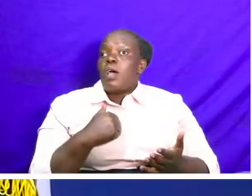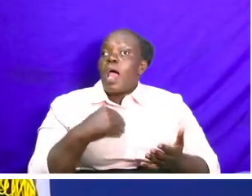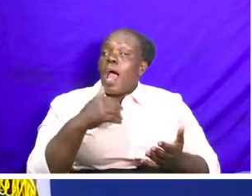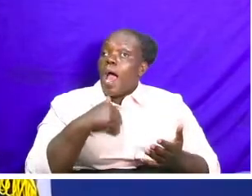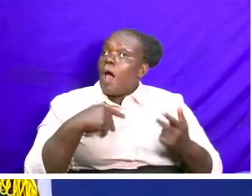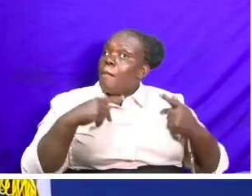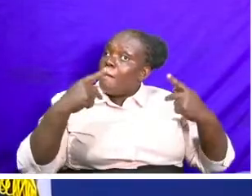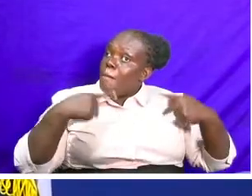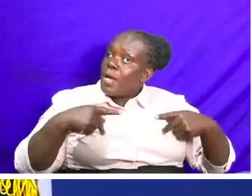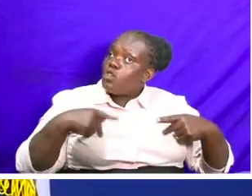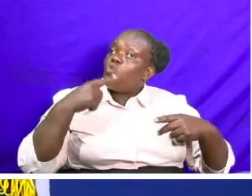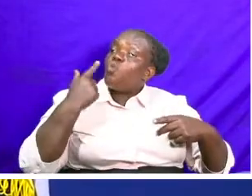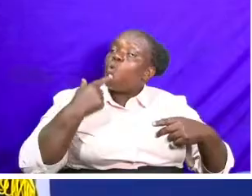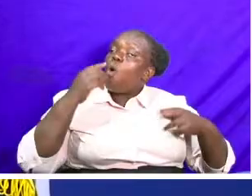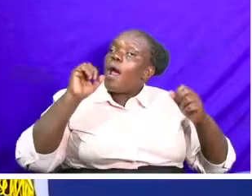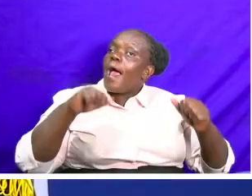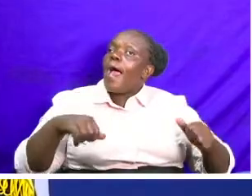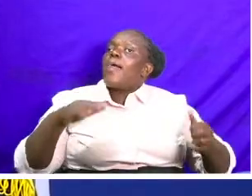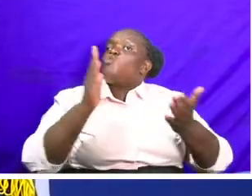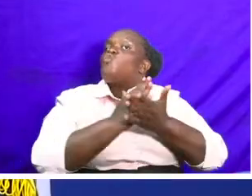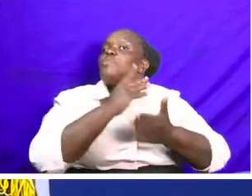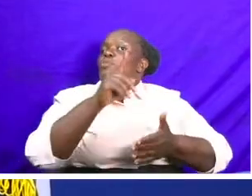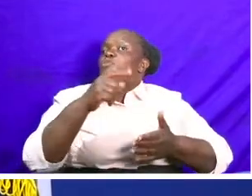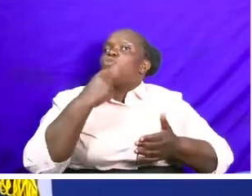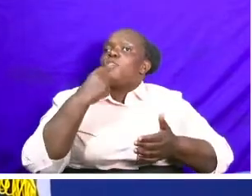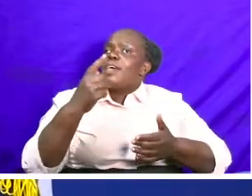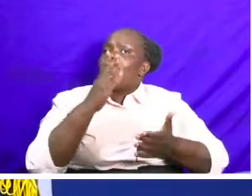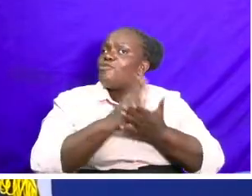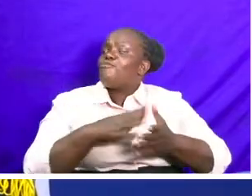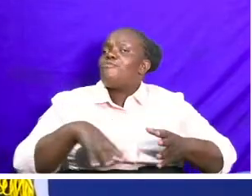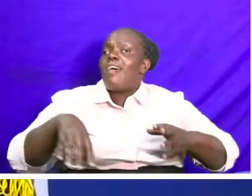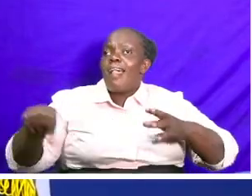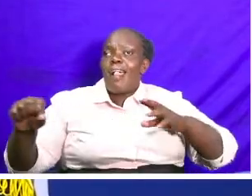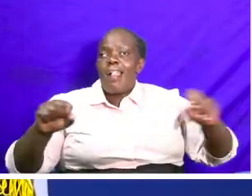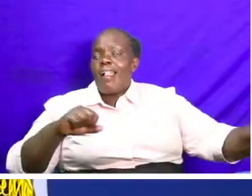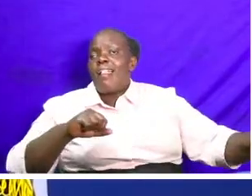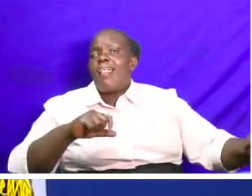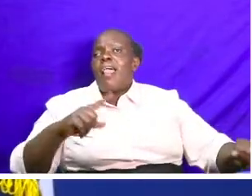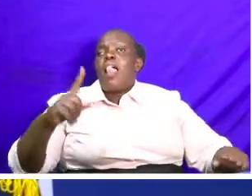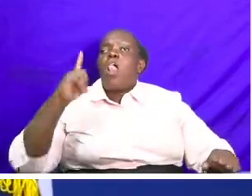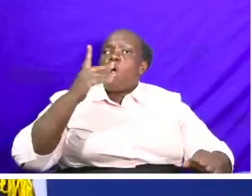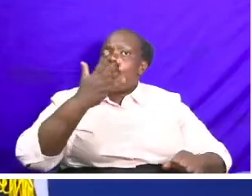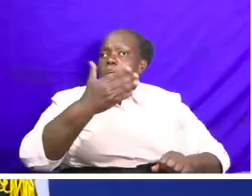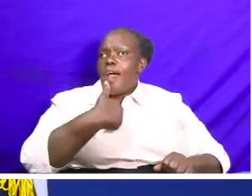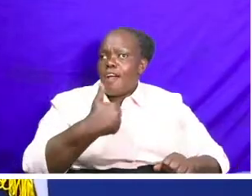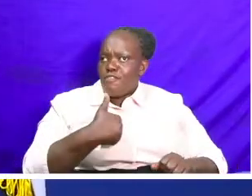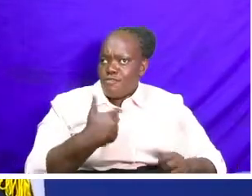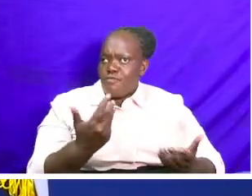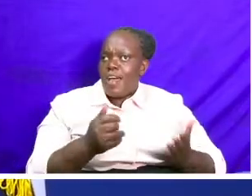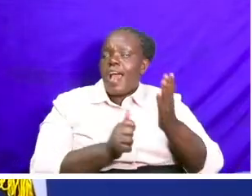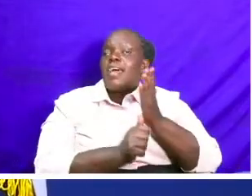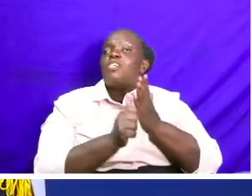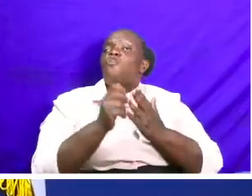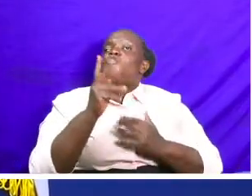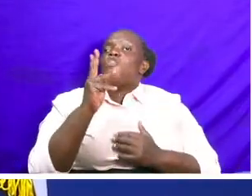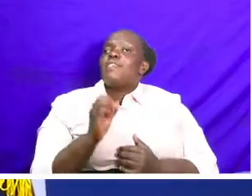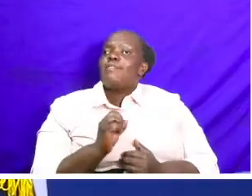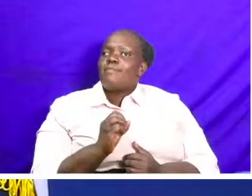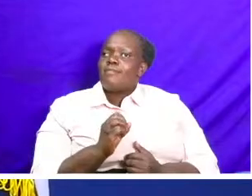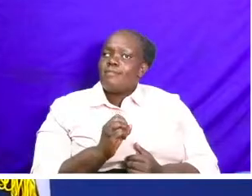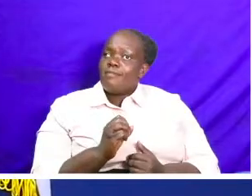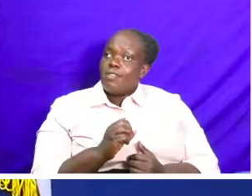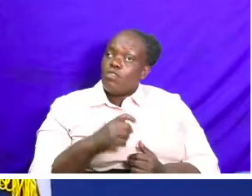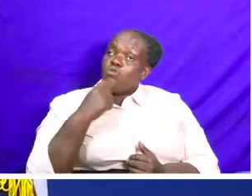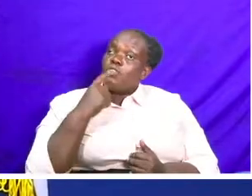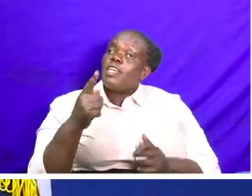Hakuna mtu yoyote anaweza kutoa dhihari ya kwenda kusema kwamba unyang'anywe mali yako, kwa sababu sheria iko hapa, kipengele cha 40, na